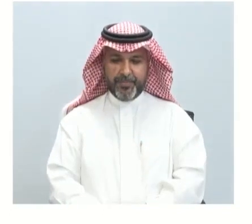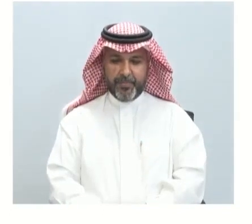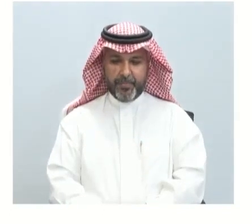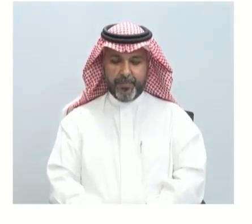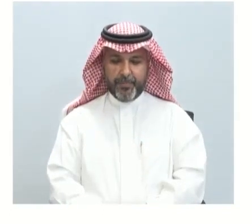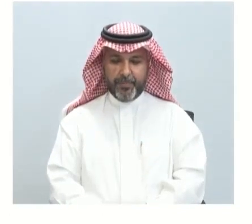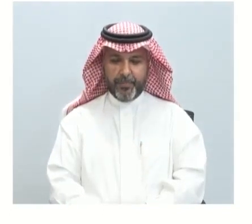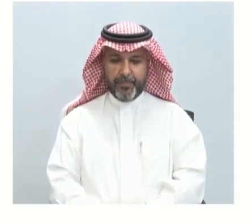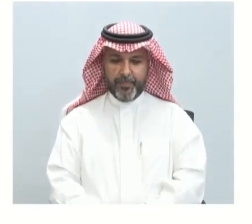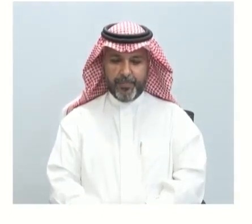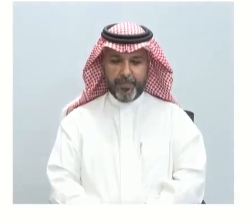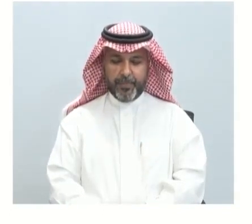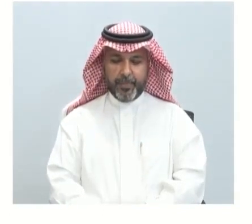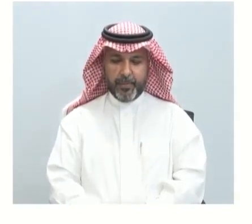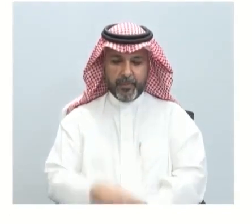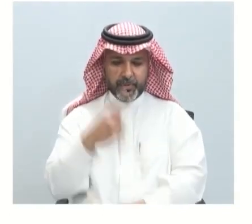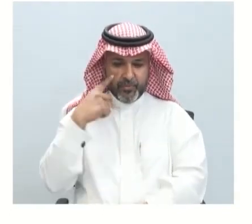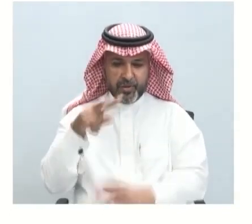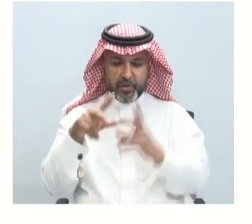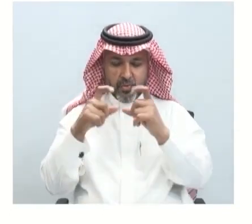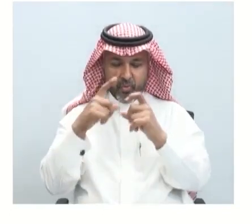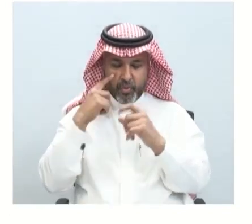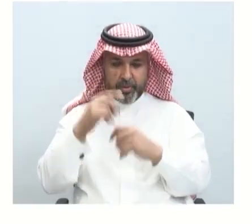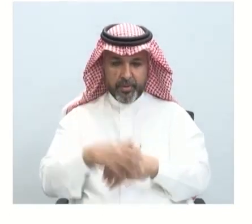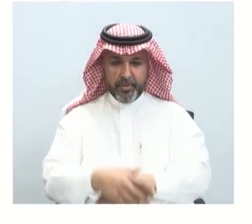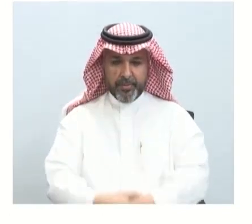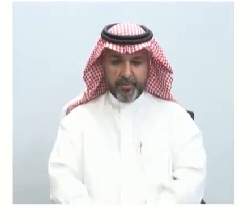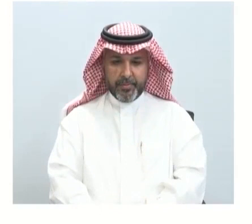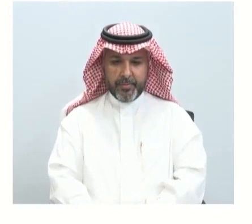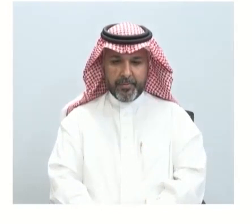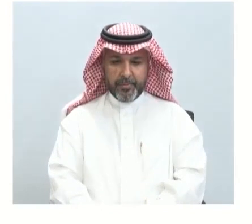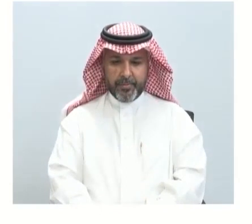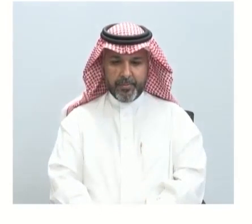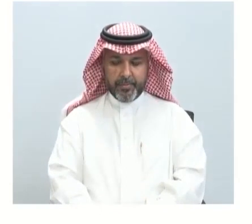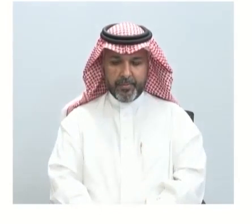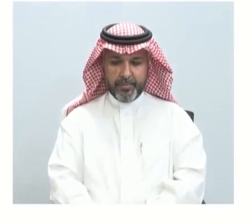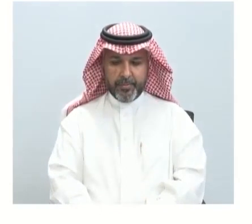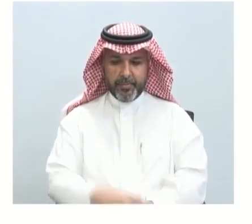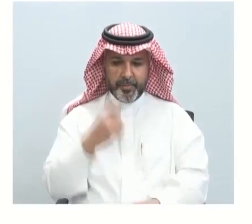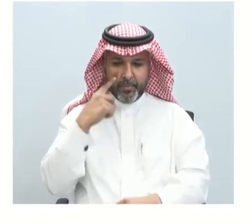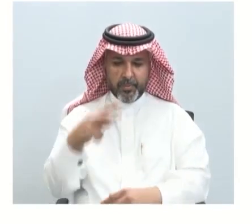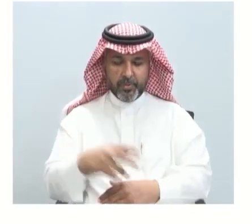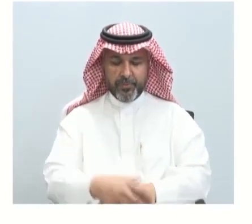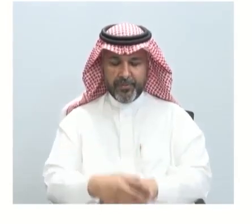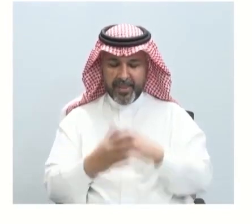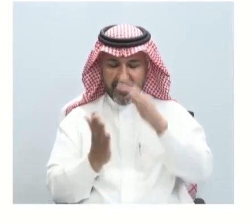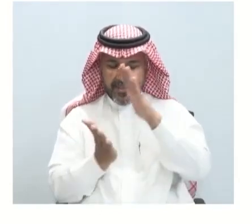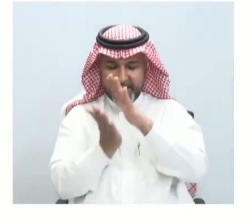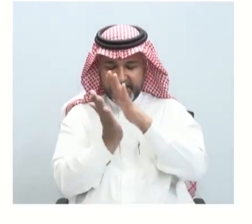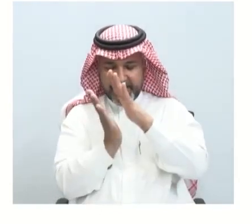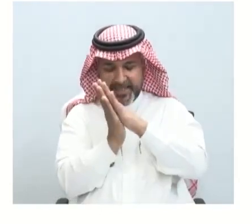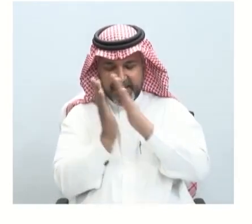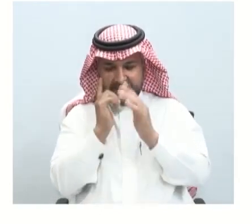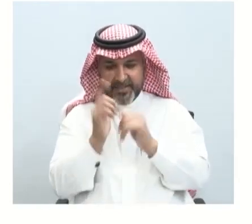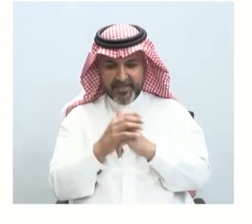التشابك هنا في صوره من خارج الكتاب لتبدو هذه الصوره واضحه بشكل اكبر لعلنا نتذكر